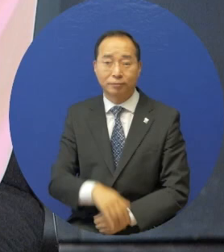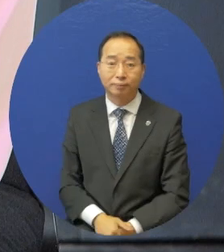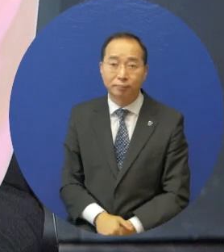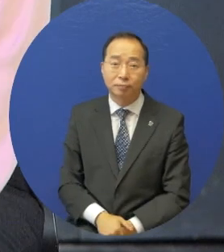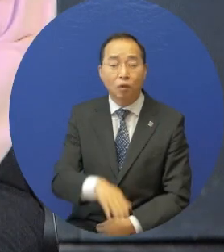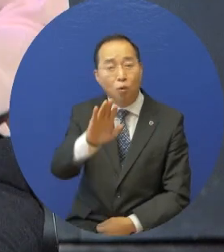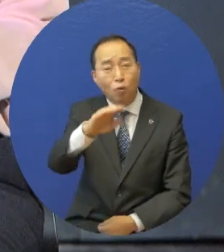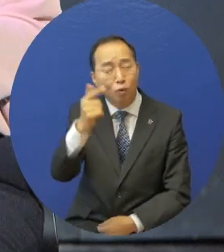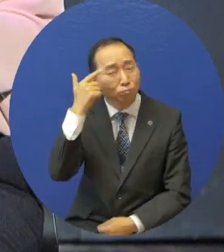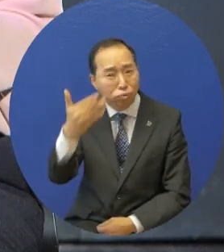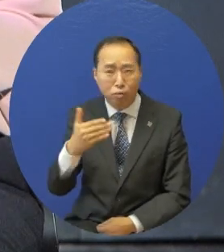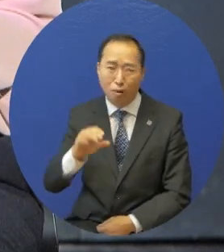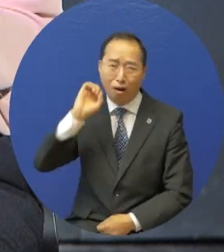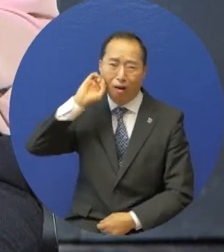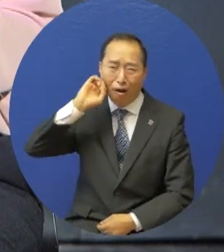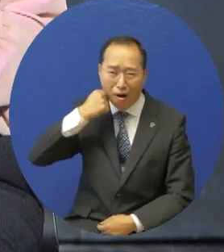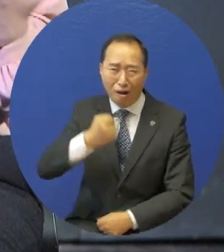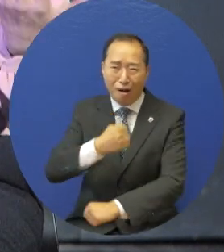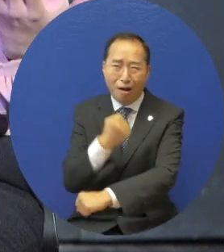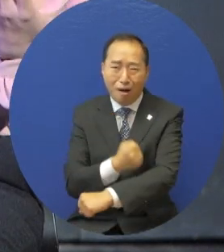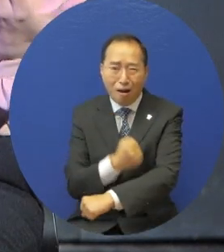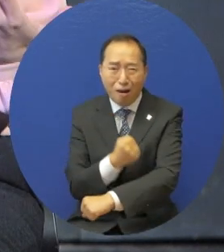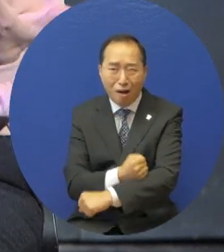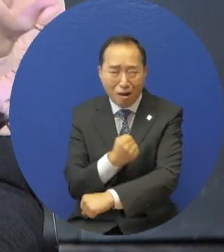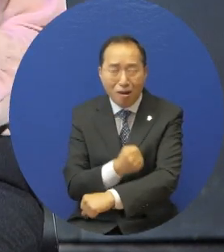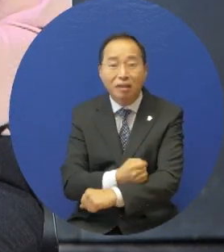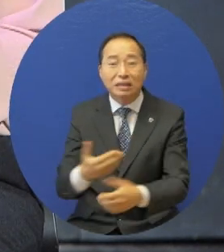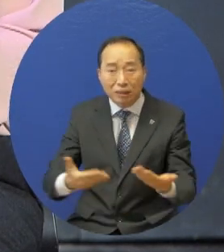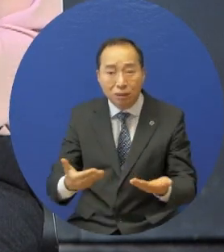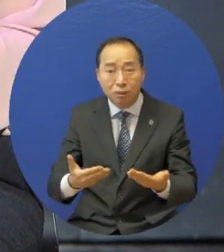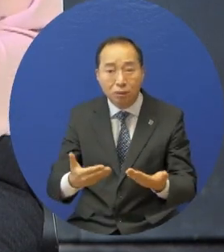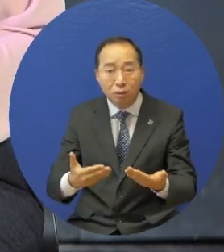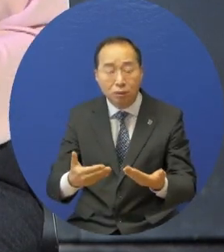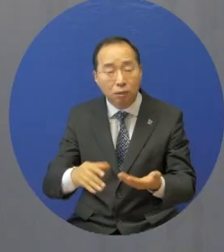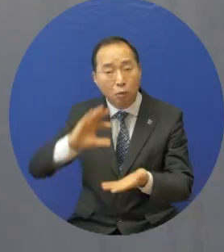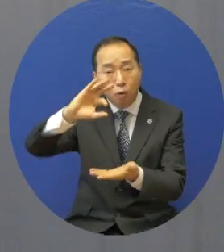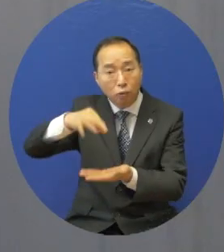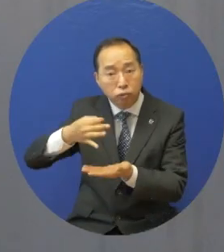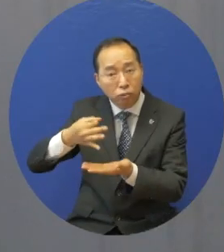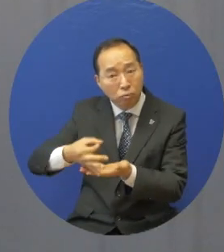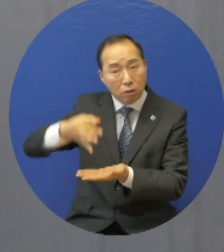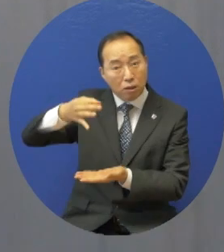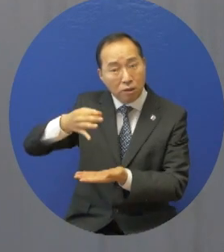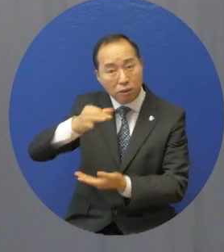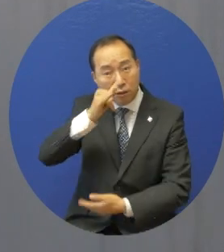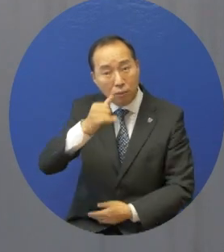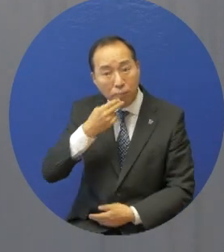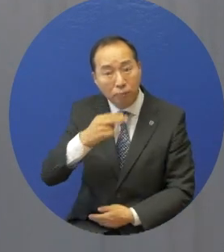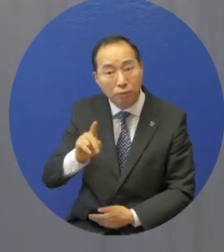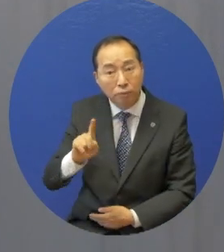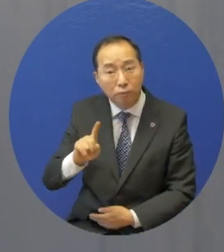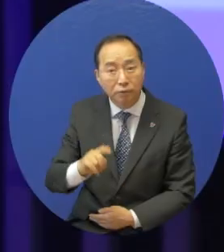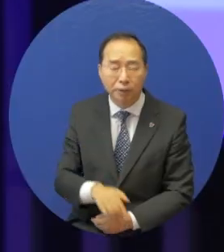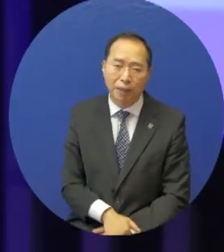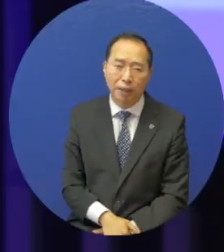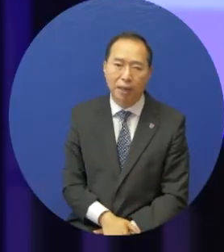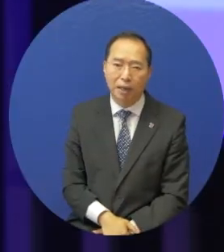네. 그렇게 힘들고 남들도 꺼려하는 직업이었다면 예. 돈은 좀 많이 벌었나요?